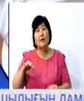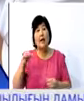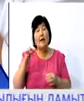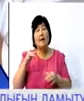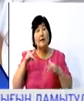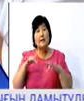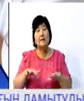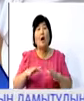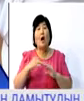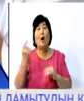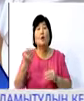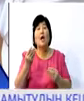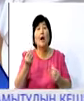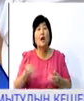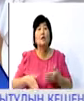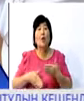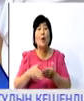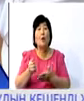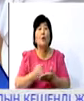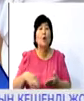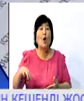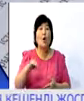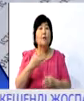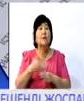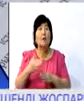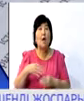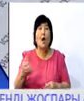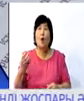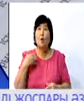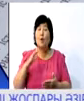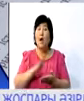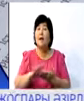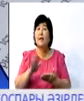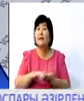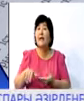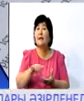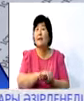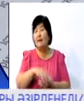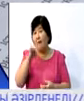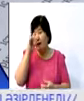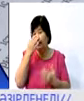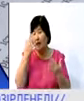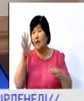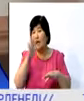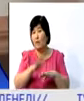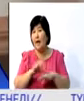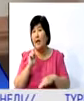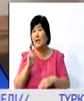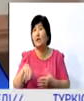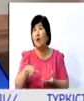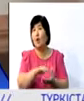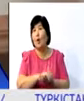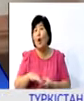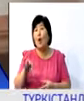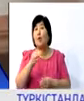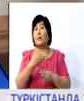ауыл шаруашылығы қаржылай қолдау қоры, облыстық филиалы, Қызылорда тазалығы серіктестігі мен Қазақстан халық банк акционерлік қоғамы